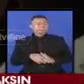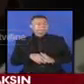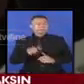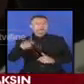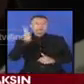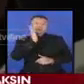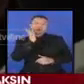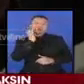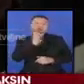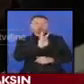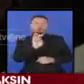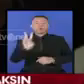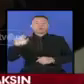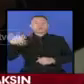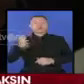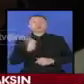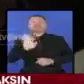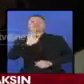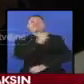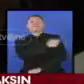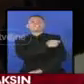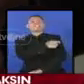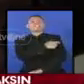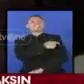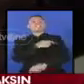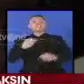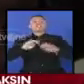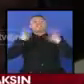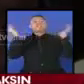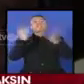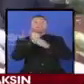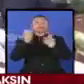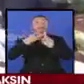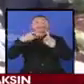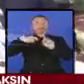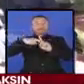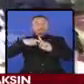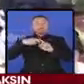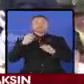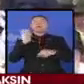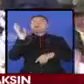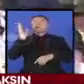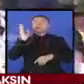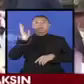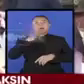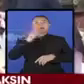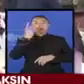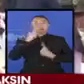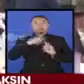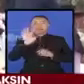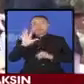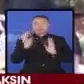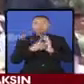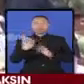Pemuda berusia 22 tahun itu mengikuti penyuntikan vaksin di Gelora Bung Karno Senayan, Jakarta pada Rabu 5 Mei.